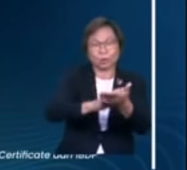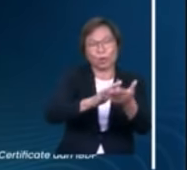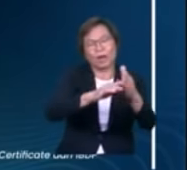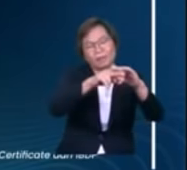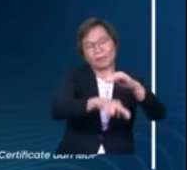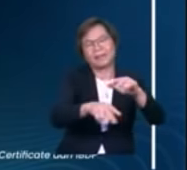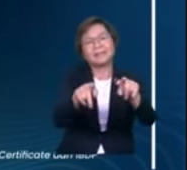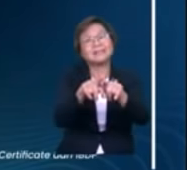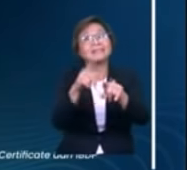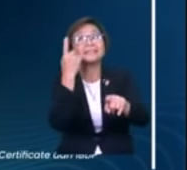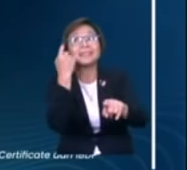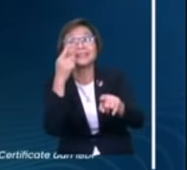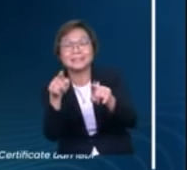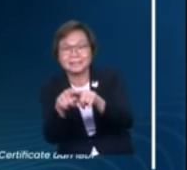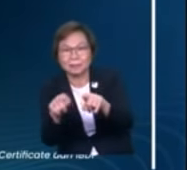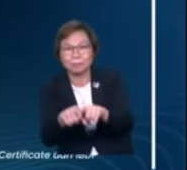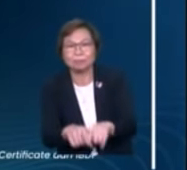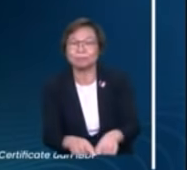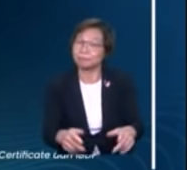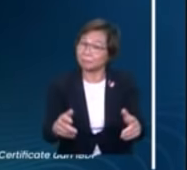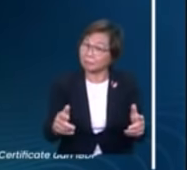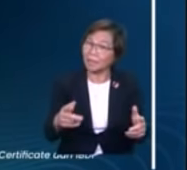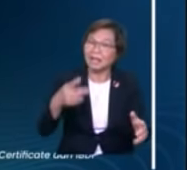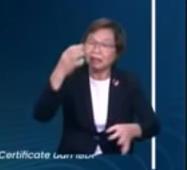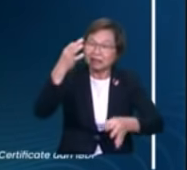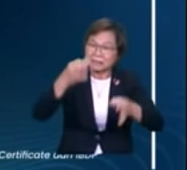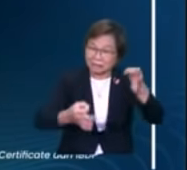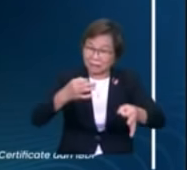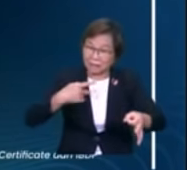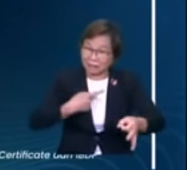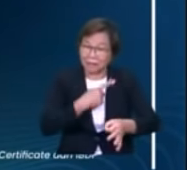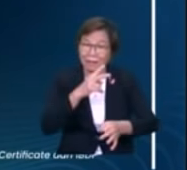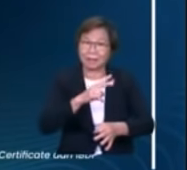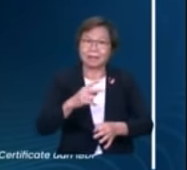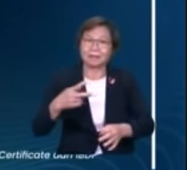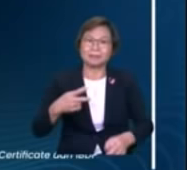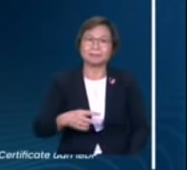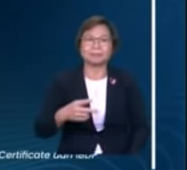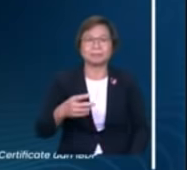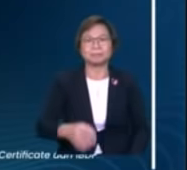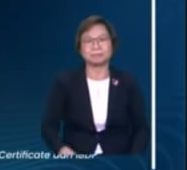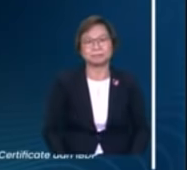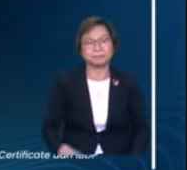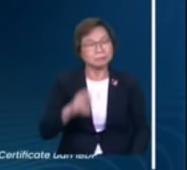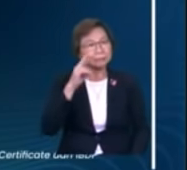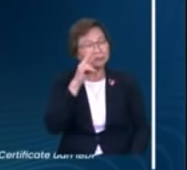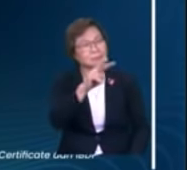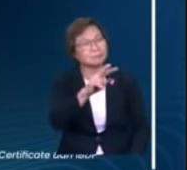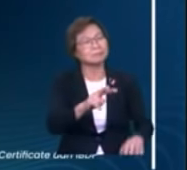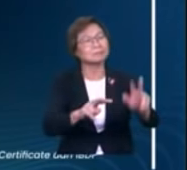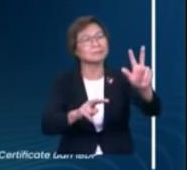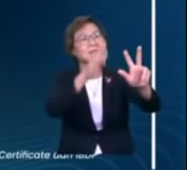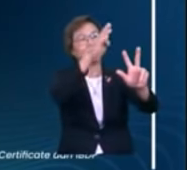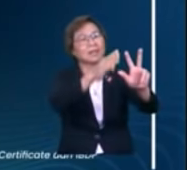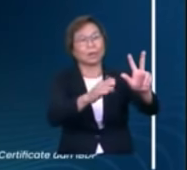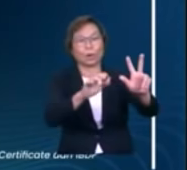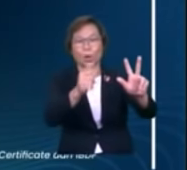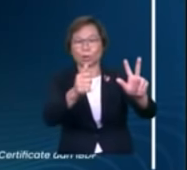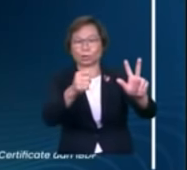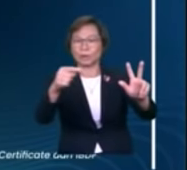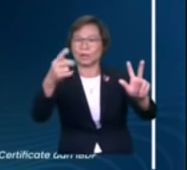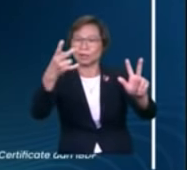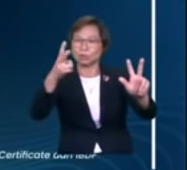sekolah rendah tadi oleh yang demikian jika kita lihat ya pertama sekali Jika kita lihat 3oktober